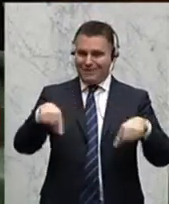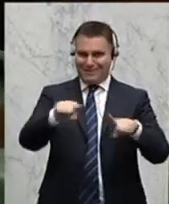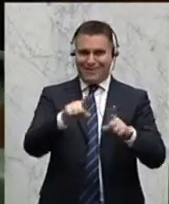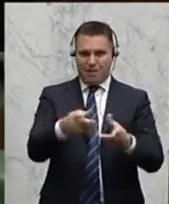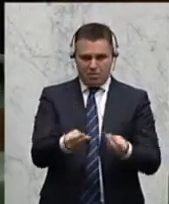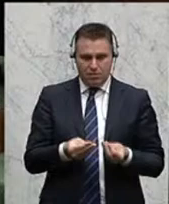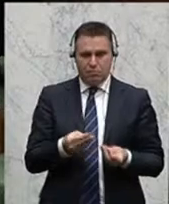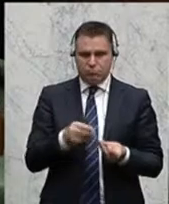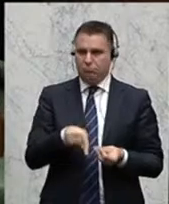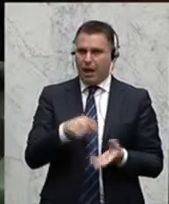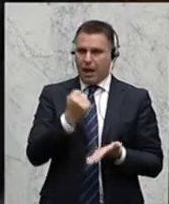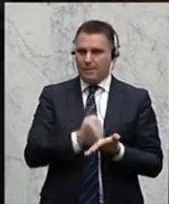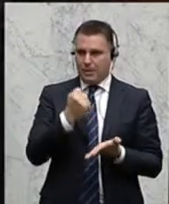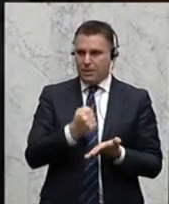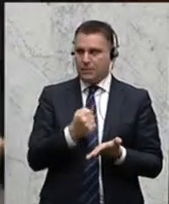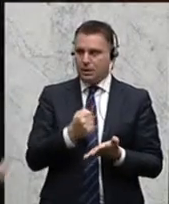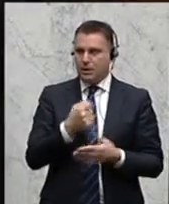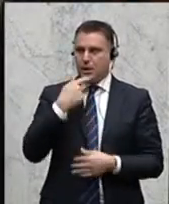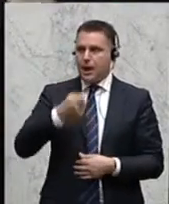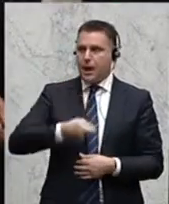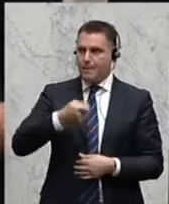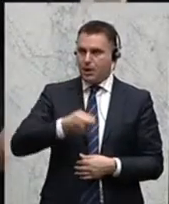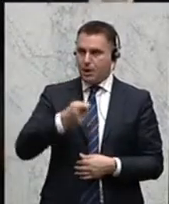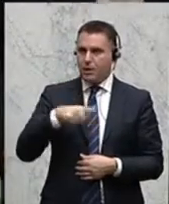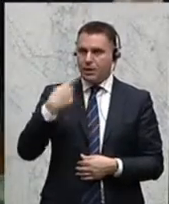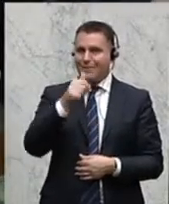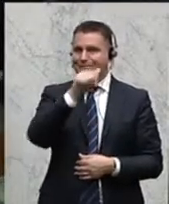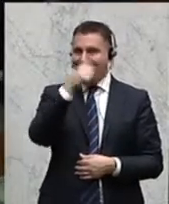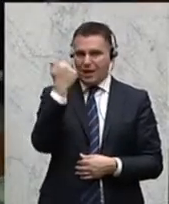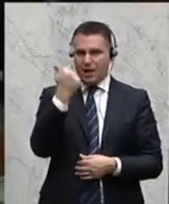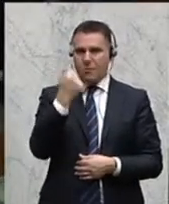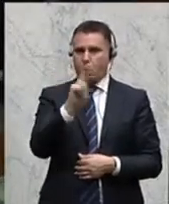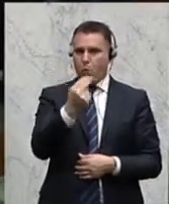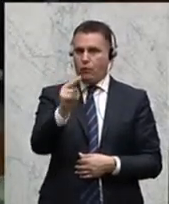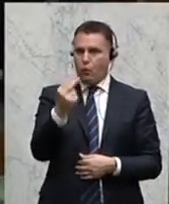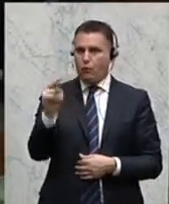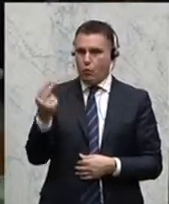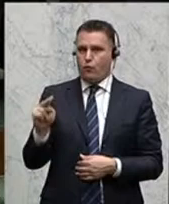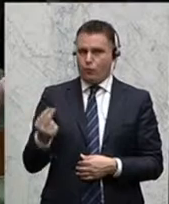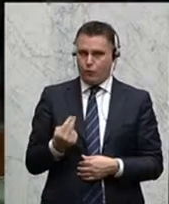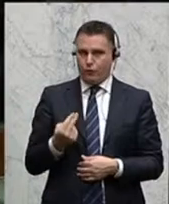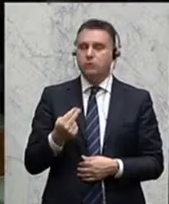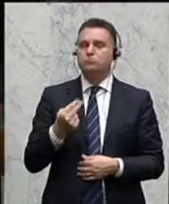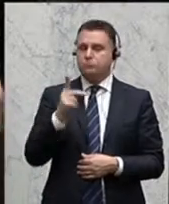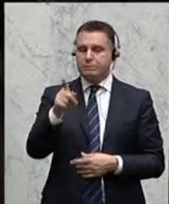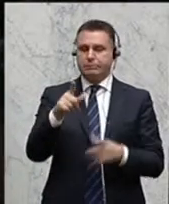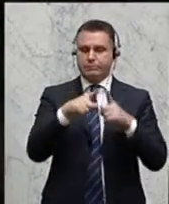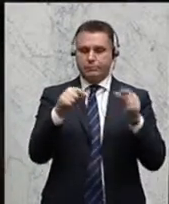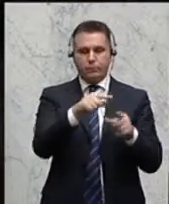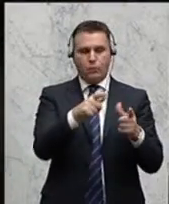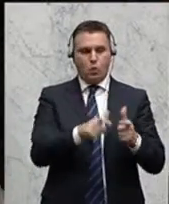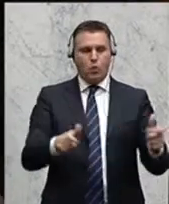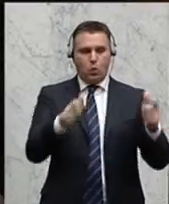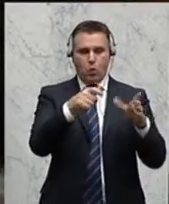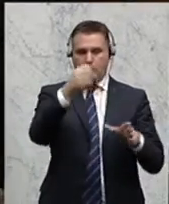werden. Die Abgeordneten werden namentlich aufgerufen, den Stimmzettel in die